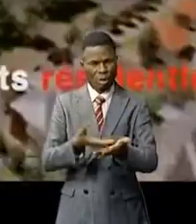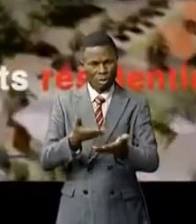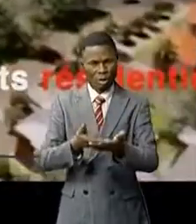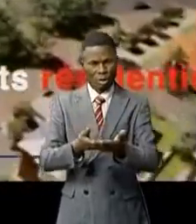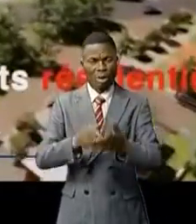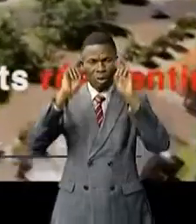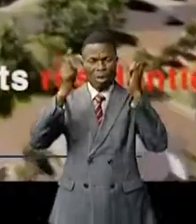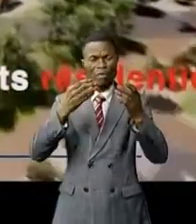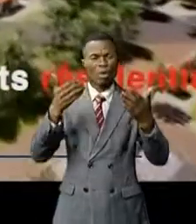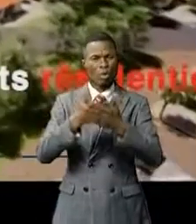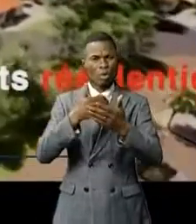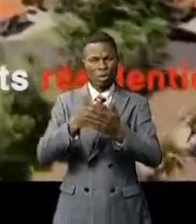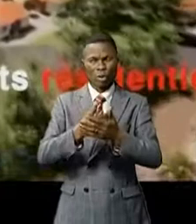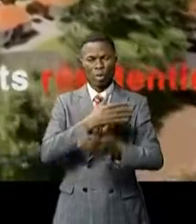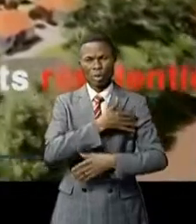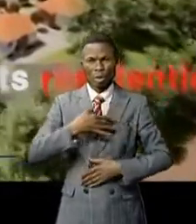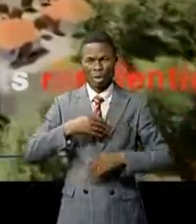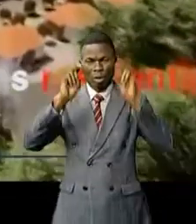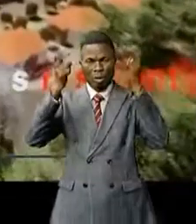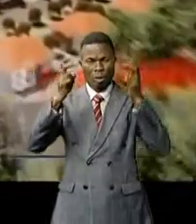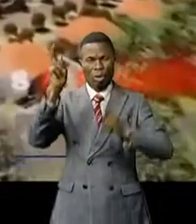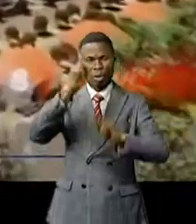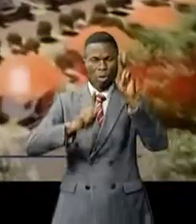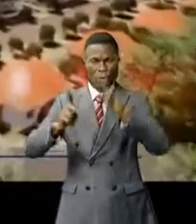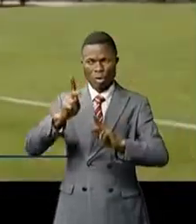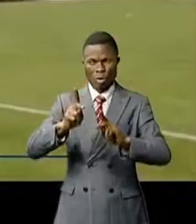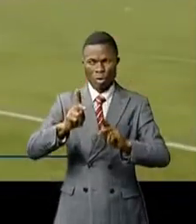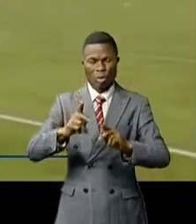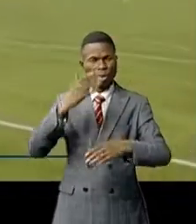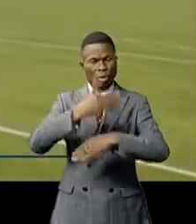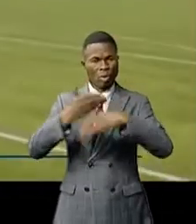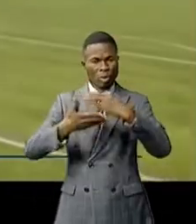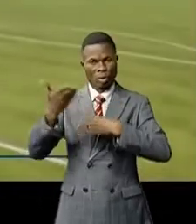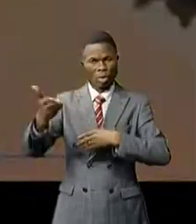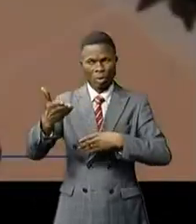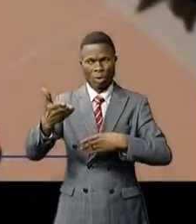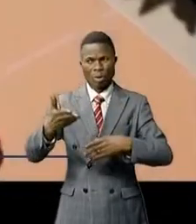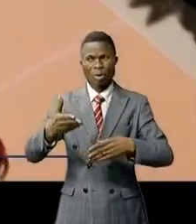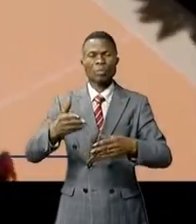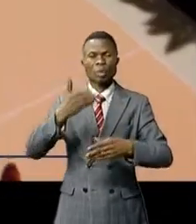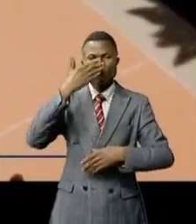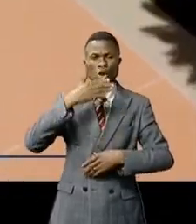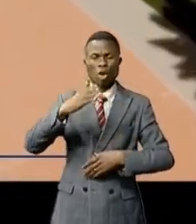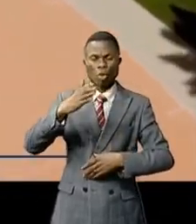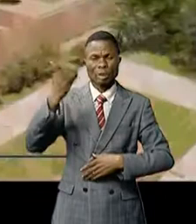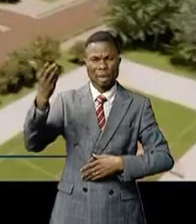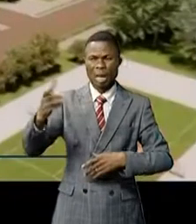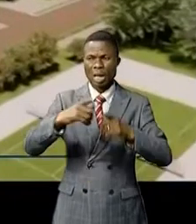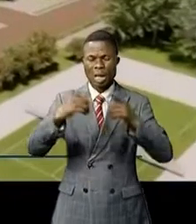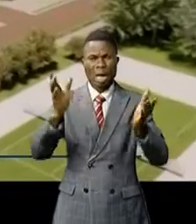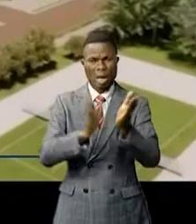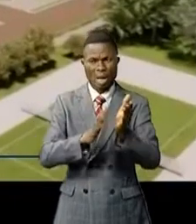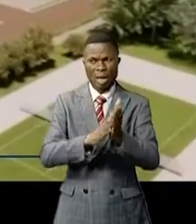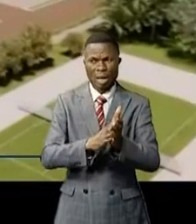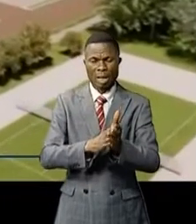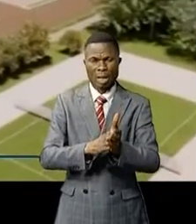une cité moderne dénommée Cité du Peuple, où seront construits également un grand centre de santé, une école